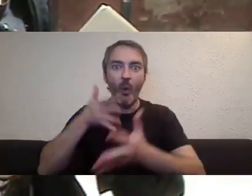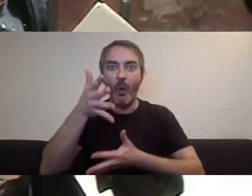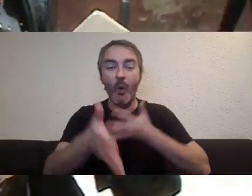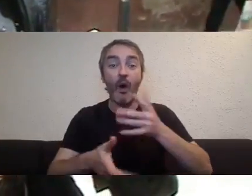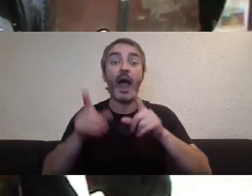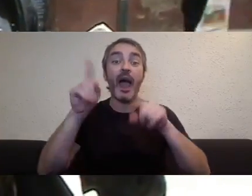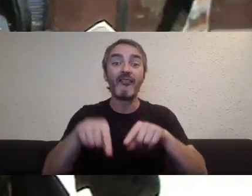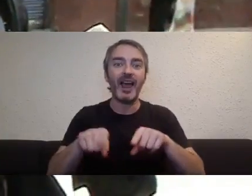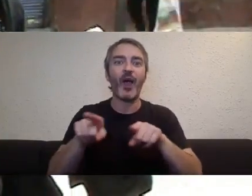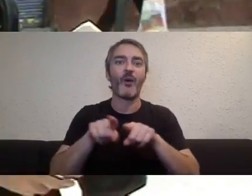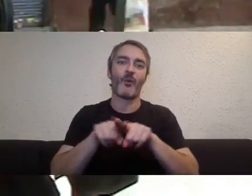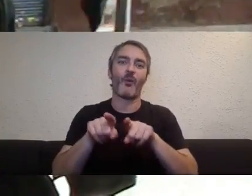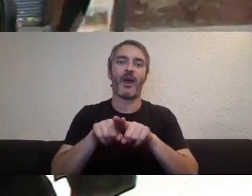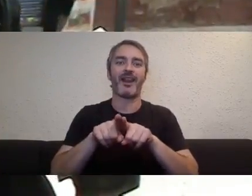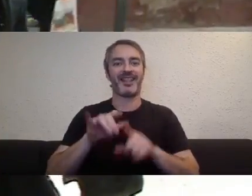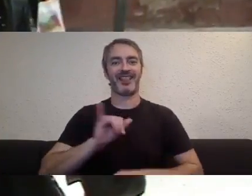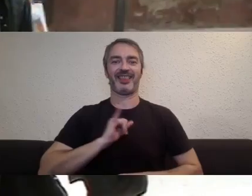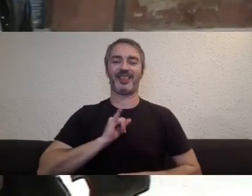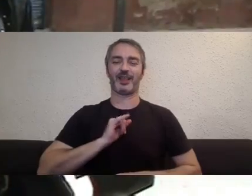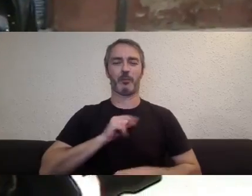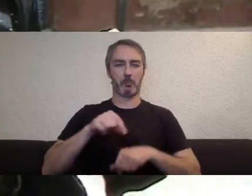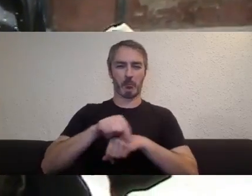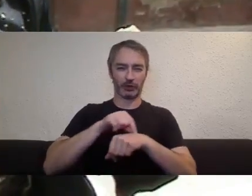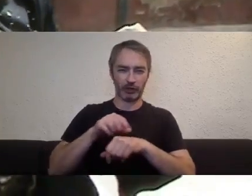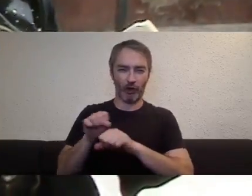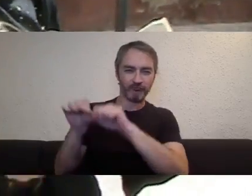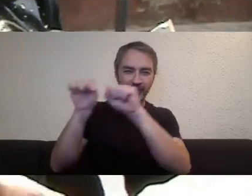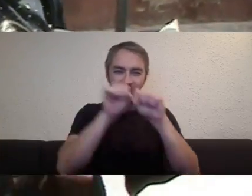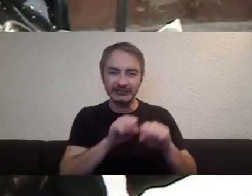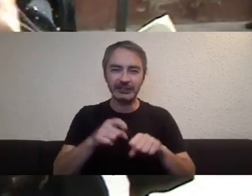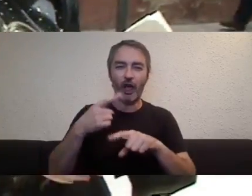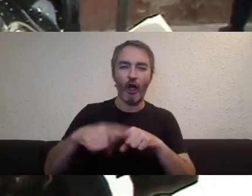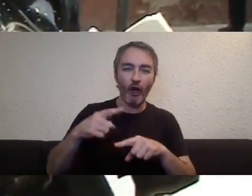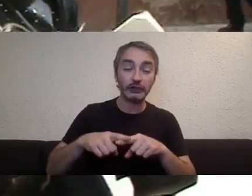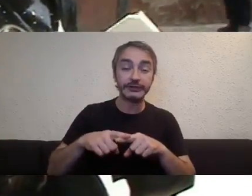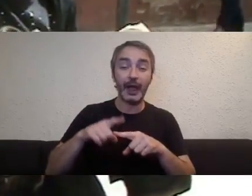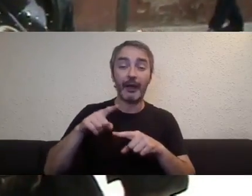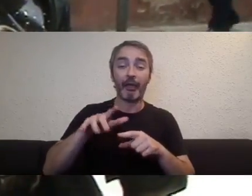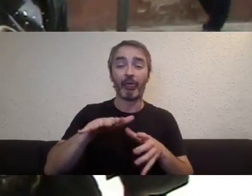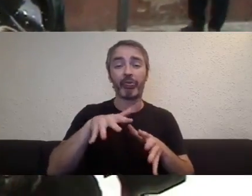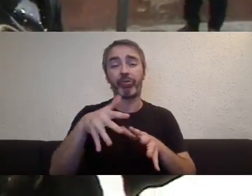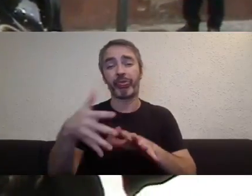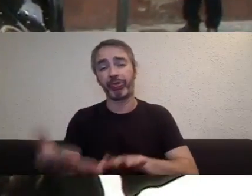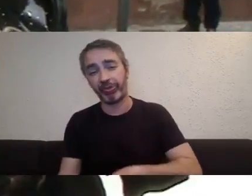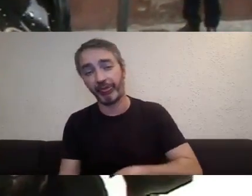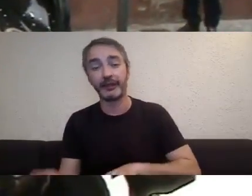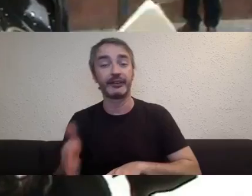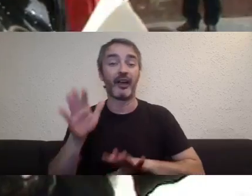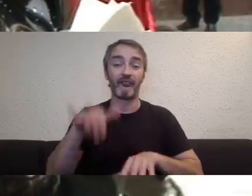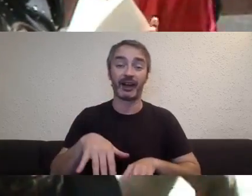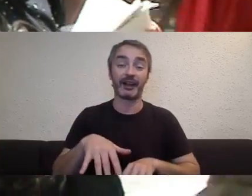a perdre també el caire polític que havia tingut inicialment i al final de tot, doncs, bueno, sembla